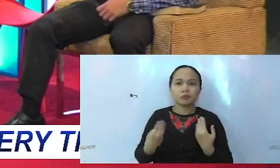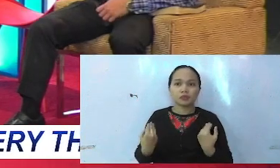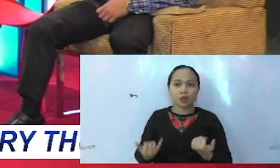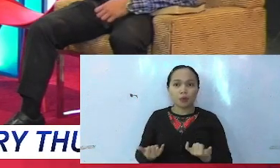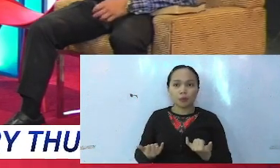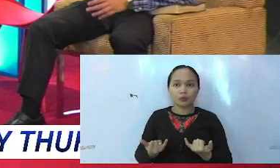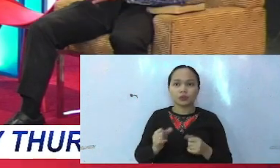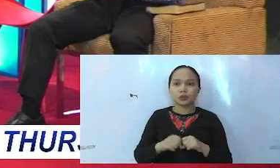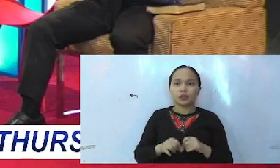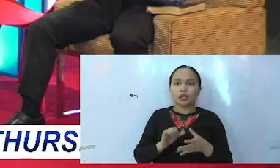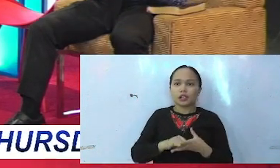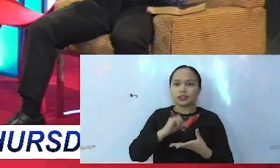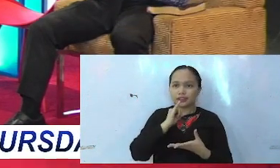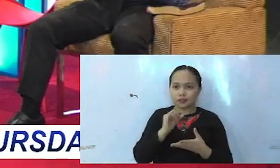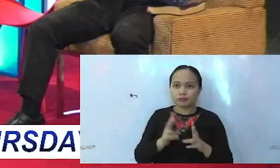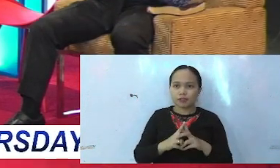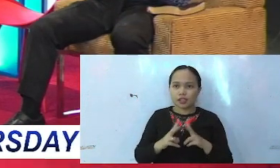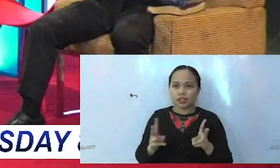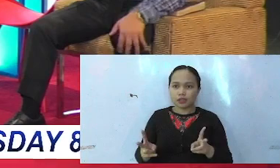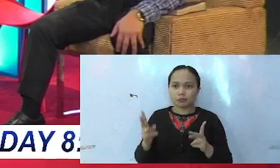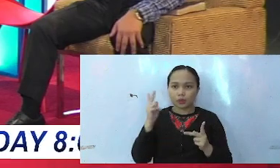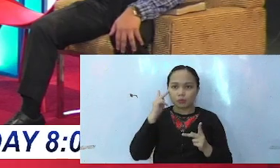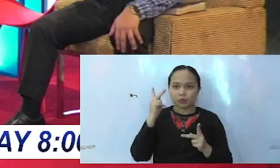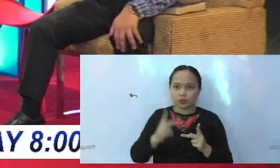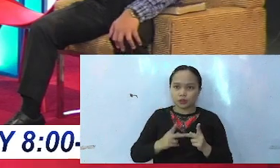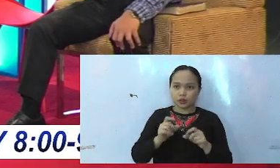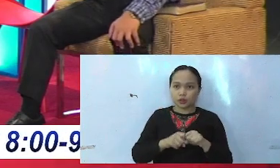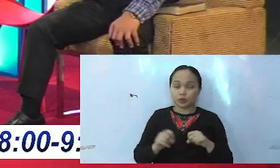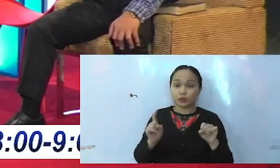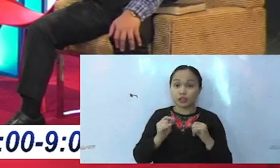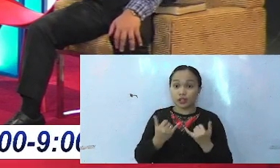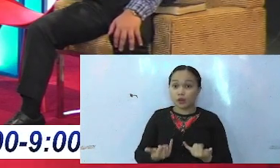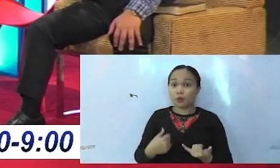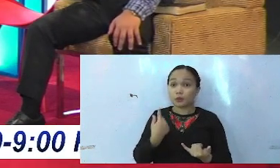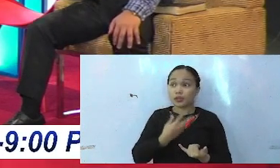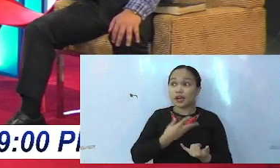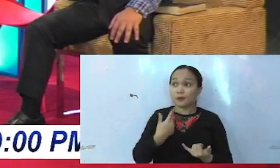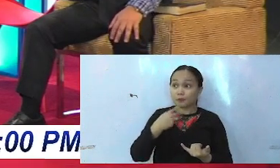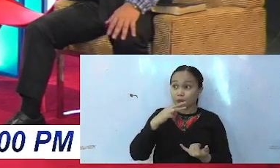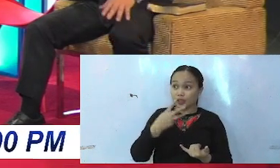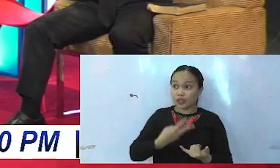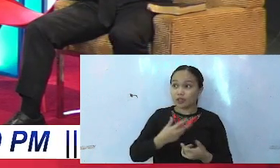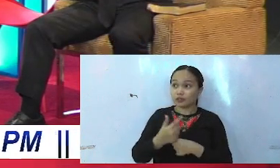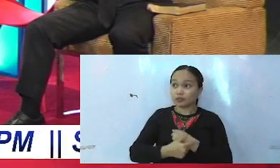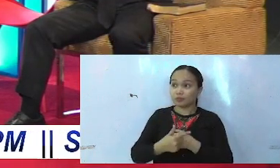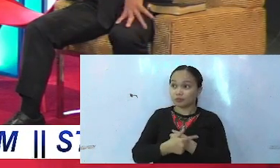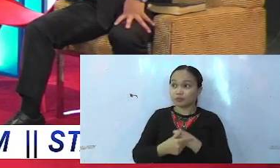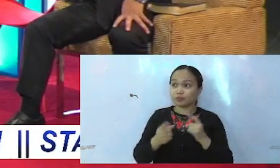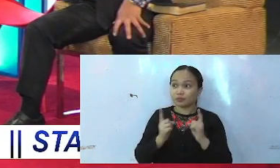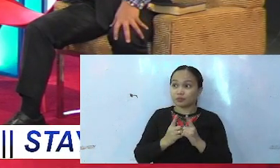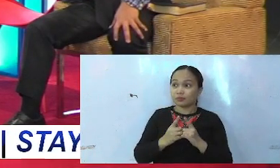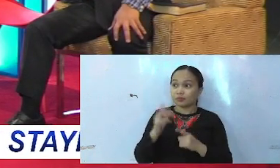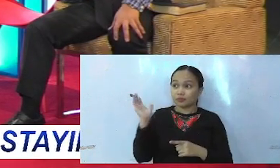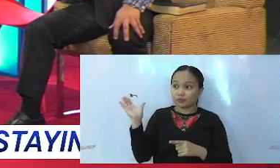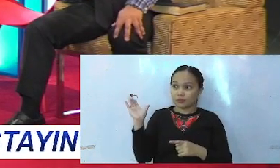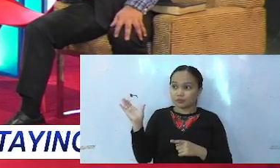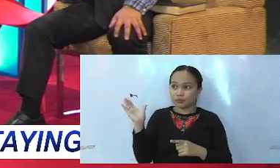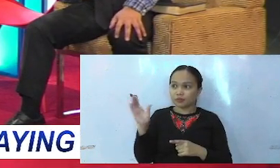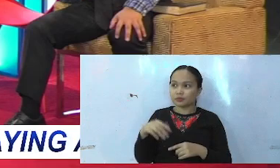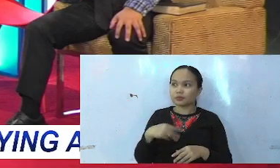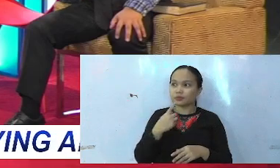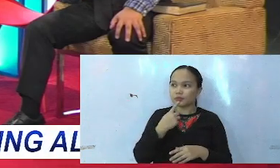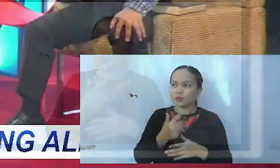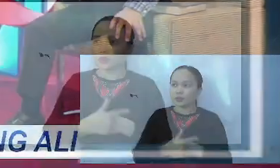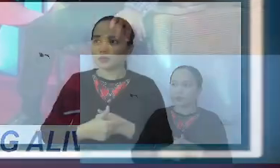Yun yung pinakaano. And that is the very purpose of the recap. By the way, Sir Maki, let's welcome first yung mga nasa Google Meet. Google Meet. Oh, if we can see them, lahat ng mga nasa Google